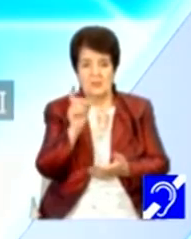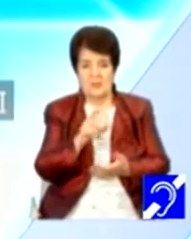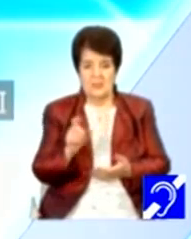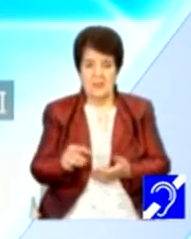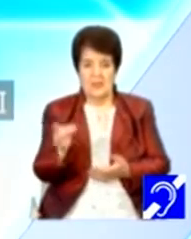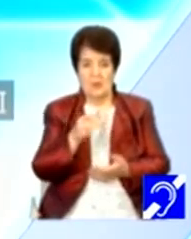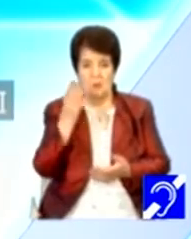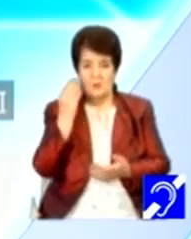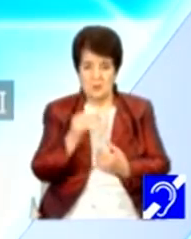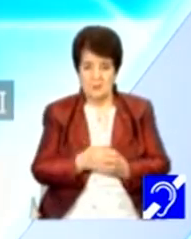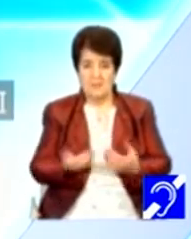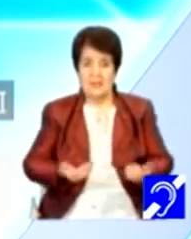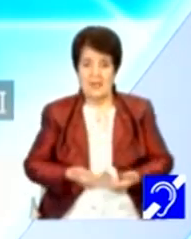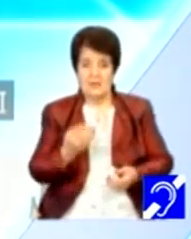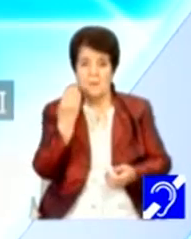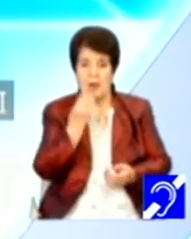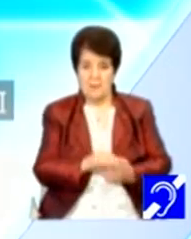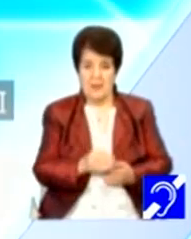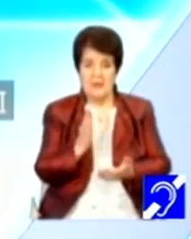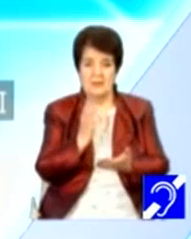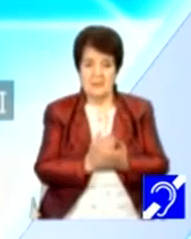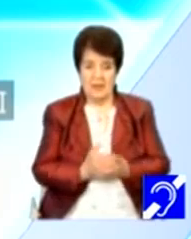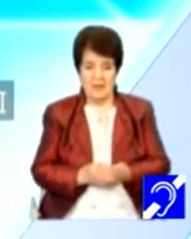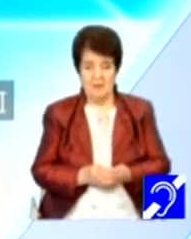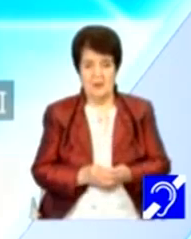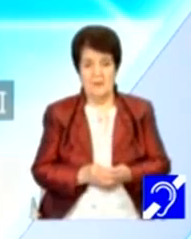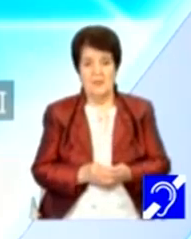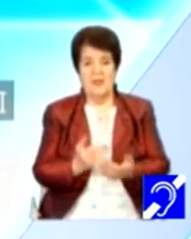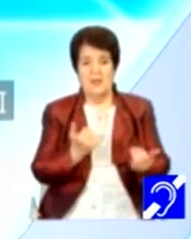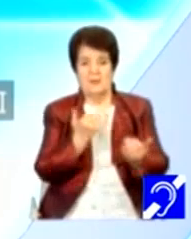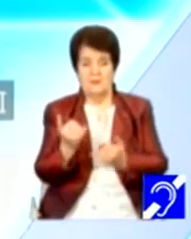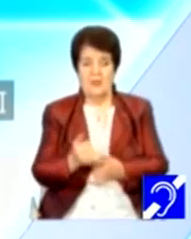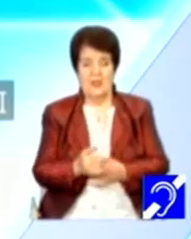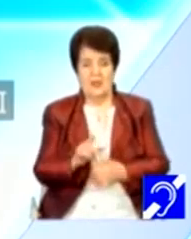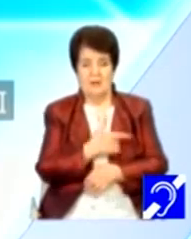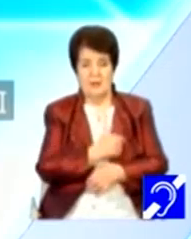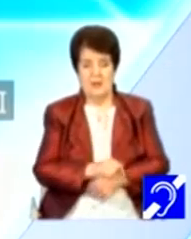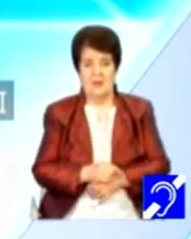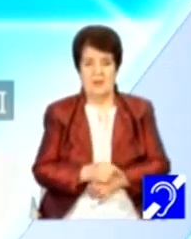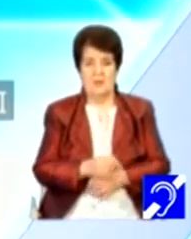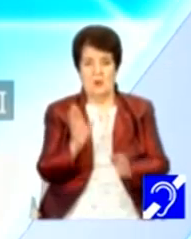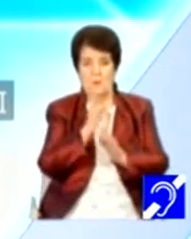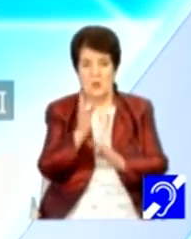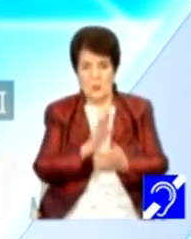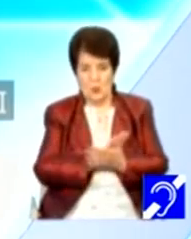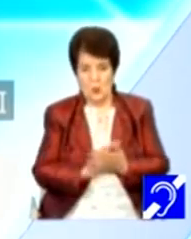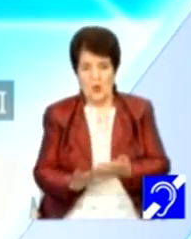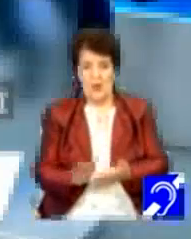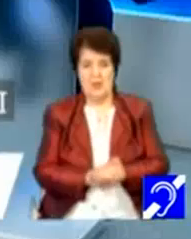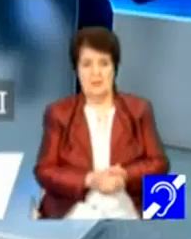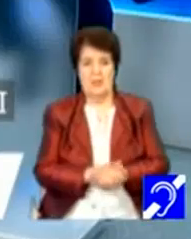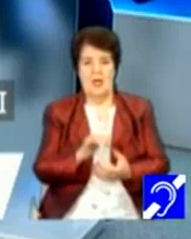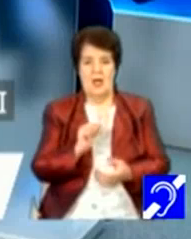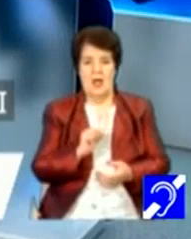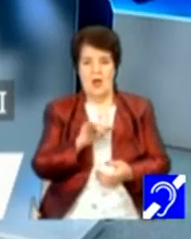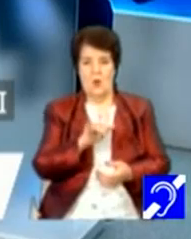cetățenii Republicii Moldova să trăiască mai bine, să aibă servicii medicale de calitate, să aibă studii, să aibă un mediu curat. Vă inspiră ceva și de la aur? Vreți să luați